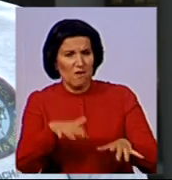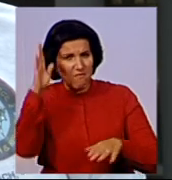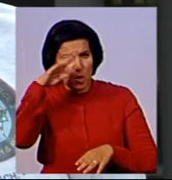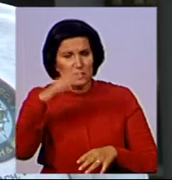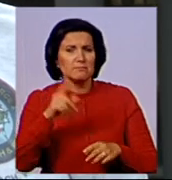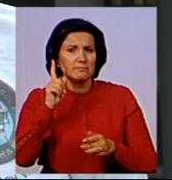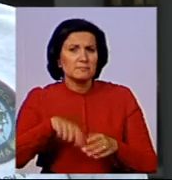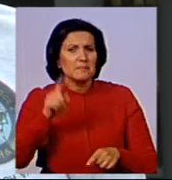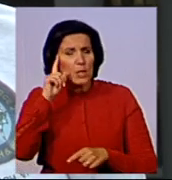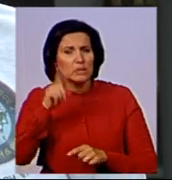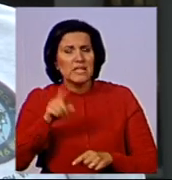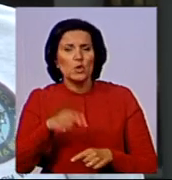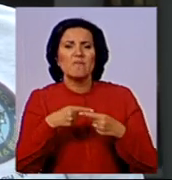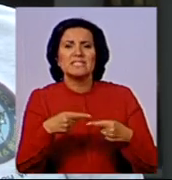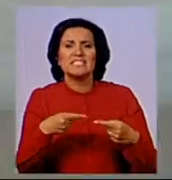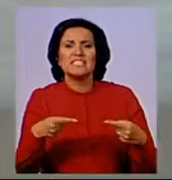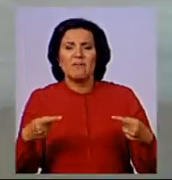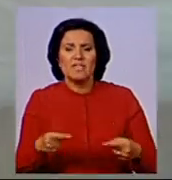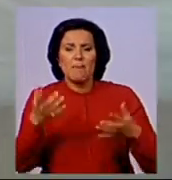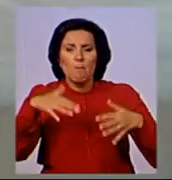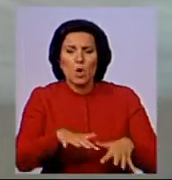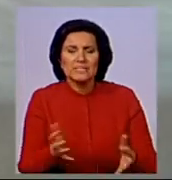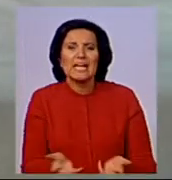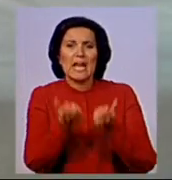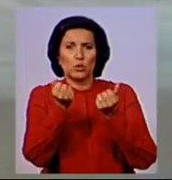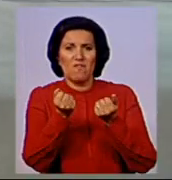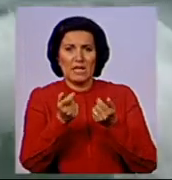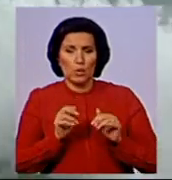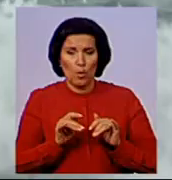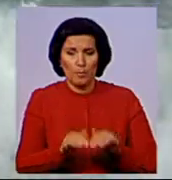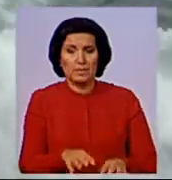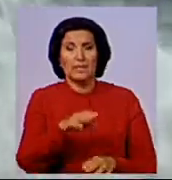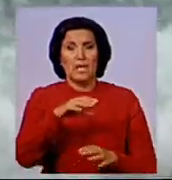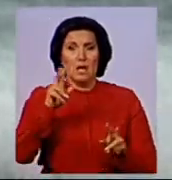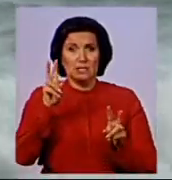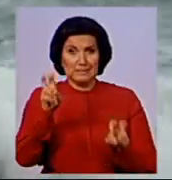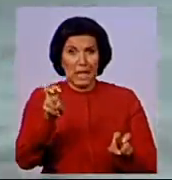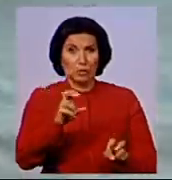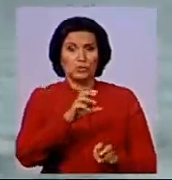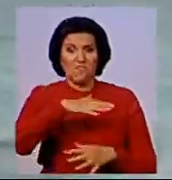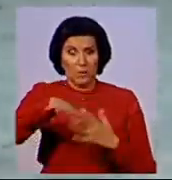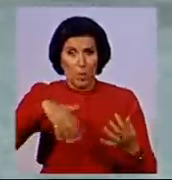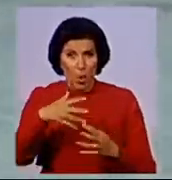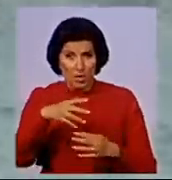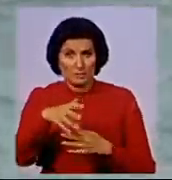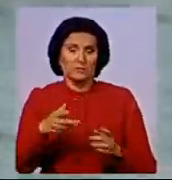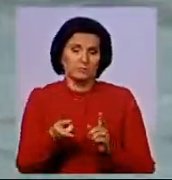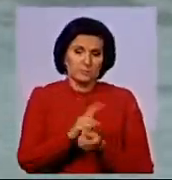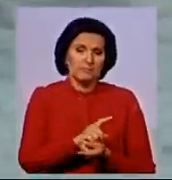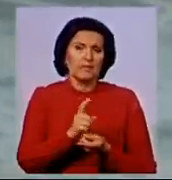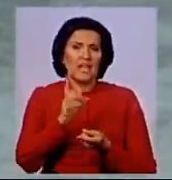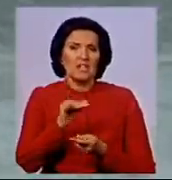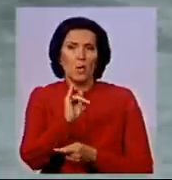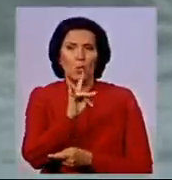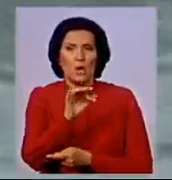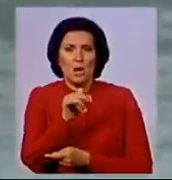з різними видами морських рятувальних операцій. Статус Флоренс змінили з тропічного шторму на ураган. Він сформувався в